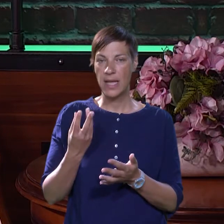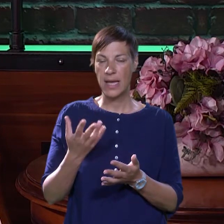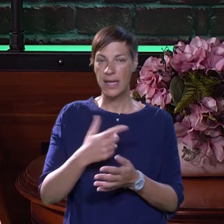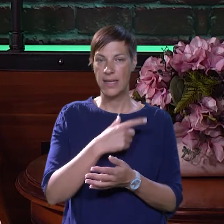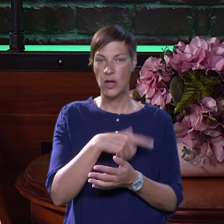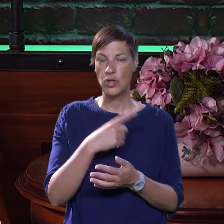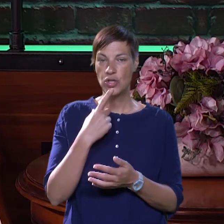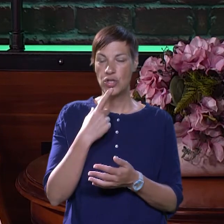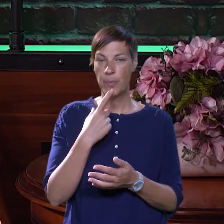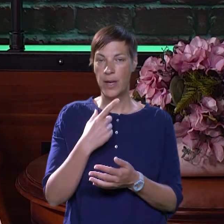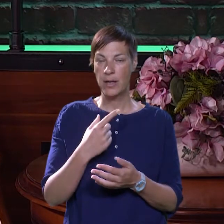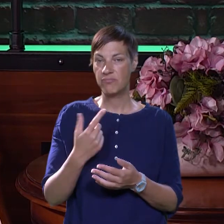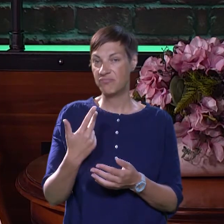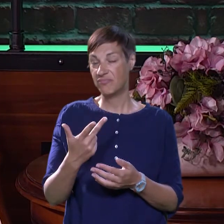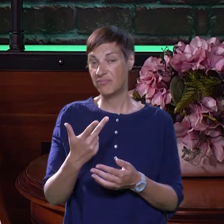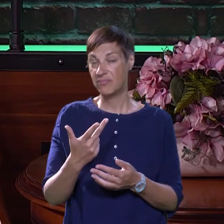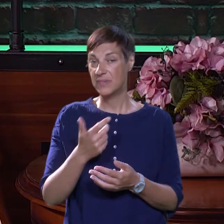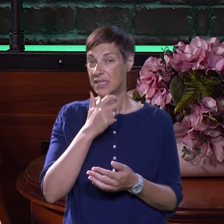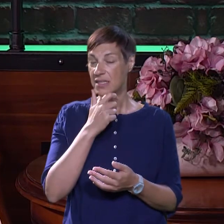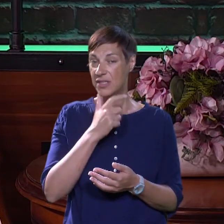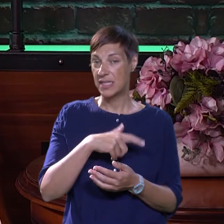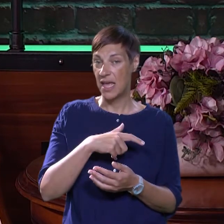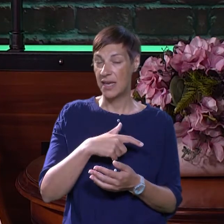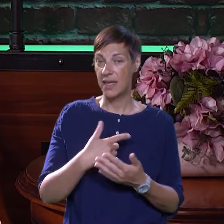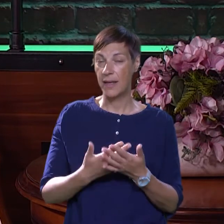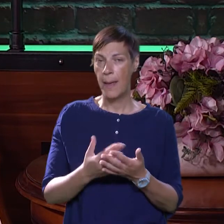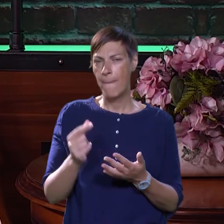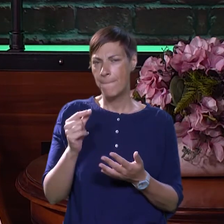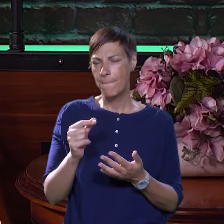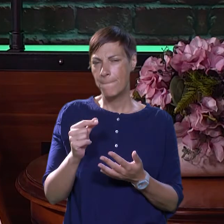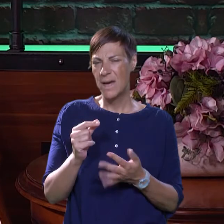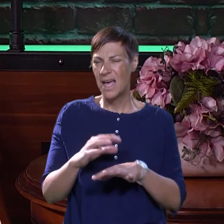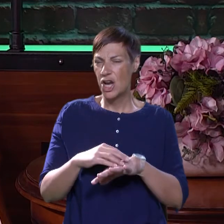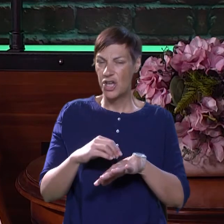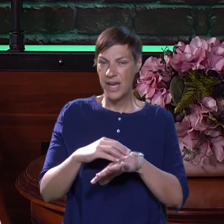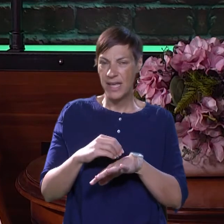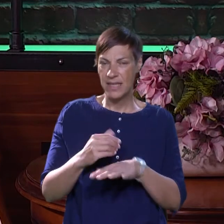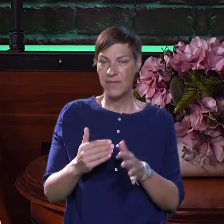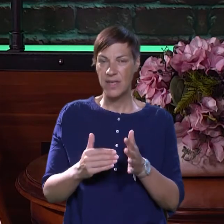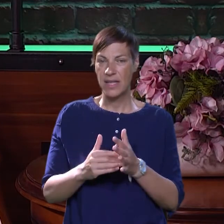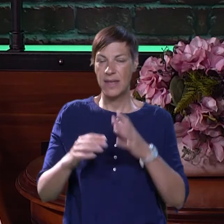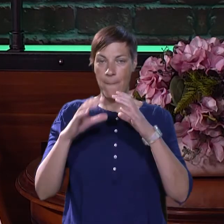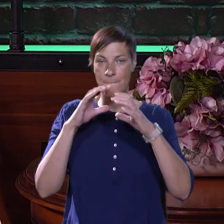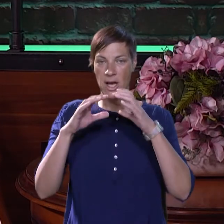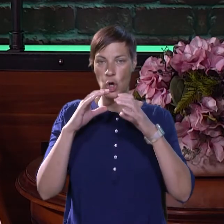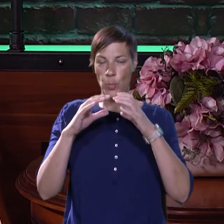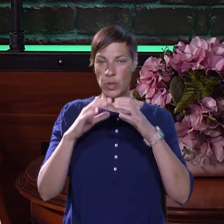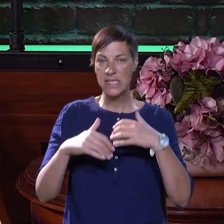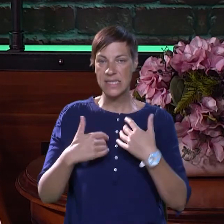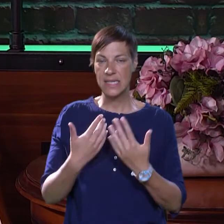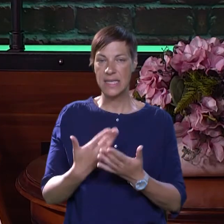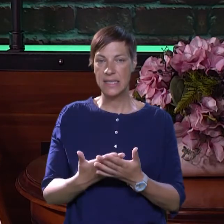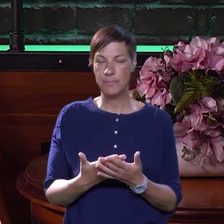je osoba koja recimo treće životne dobi, ona je malo možda i ranjivija i treba i komunicirati